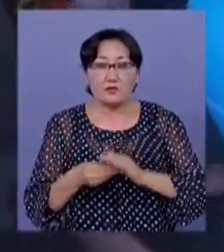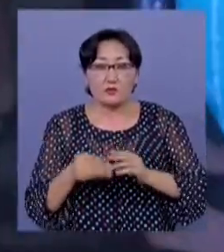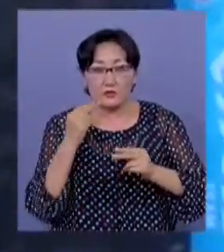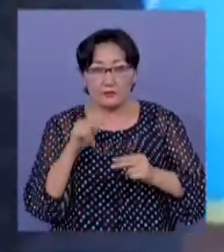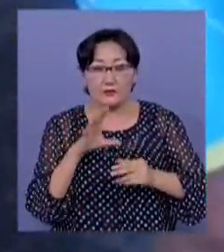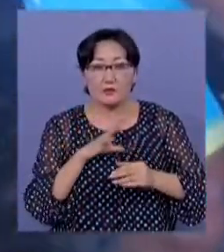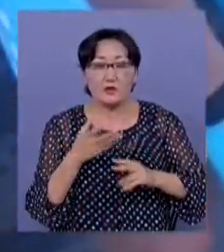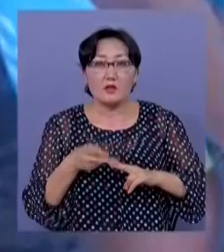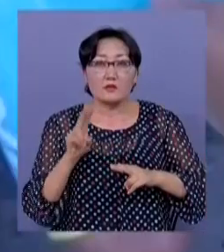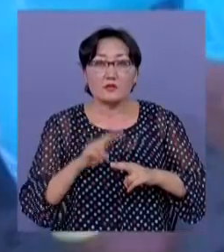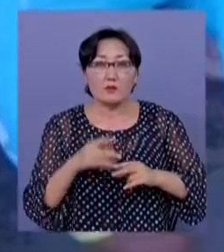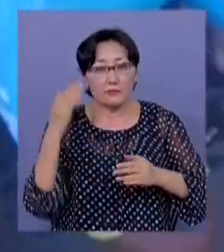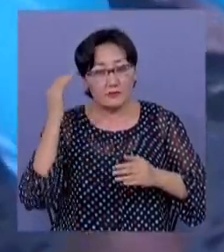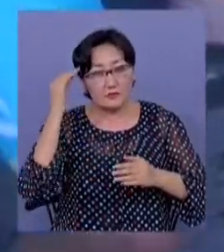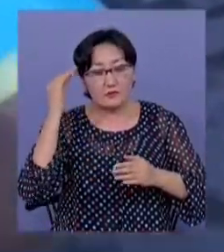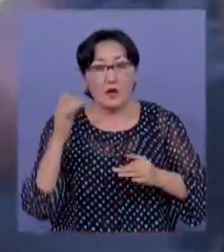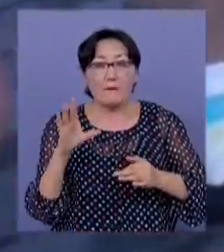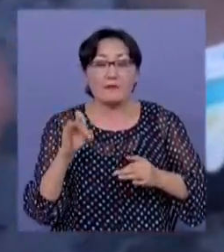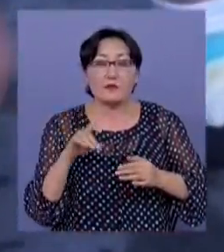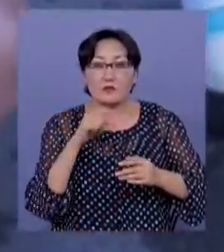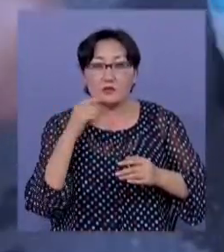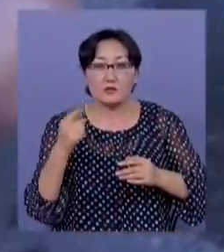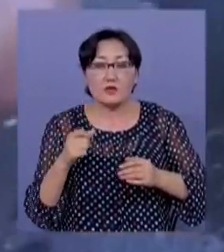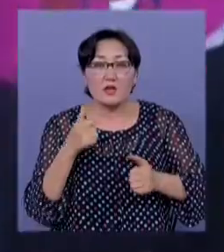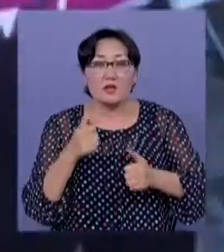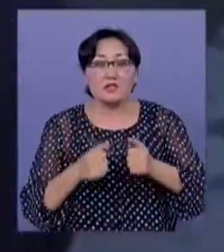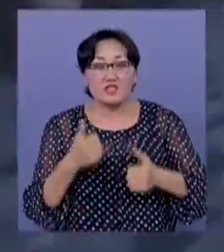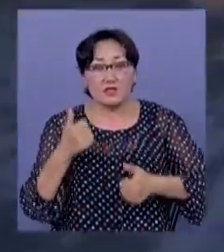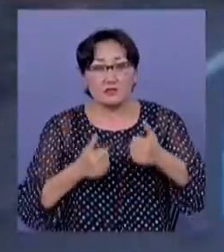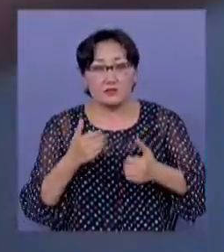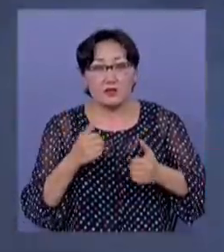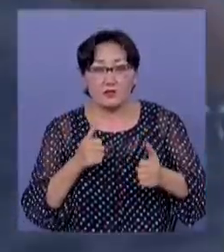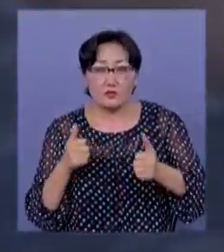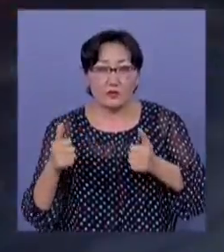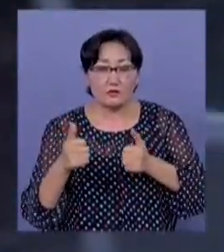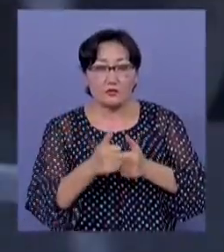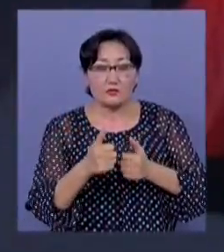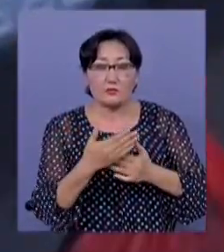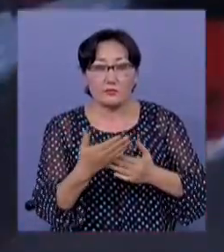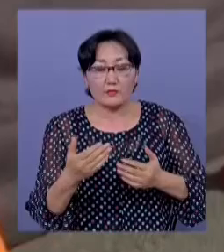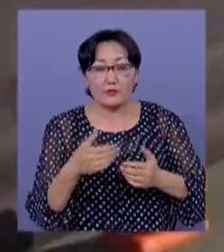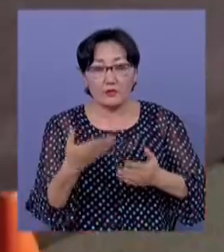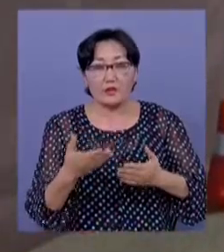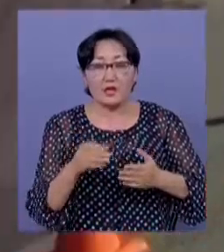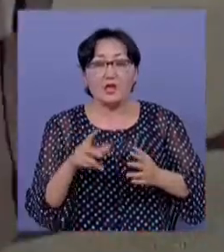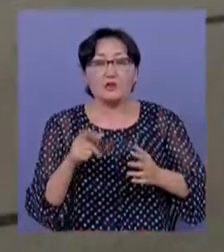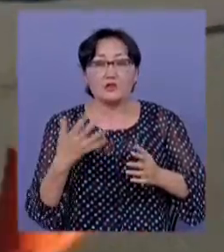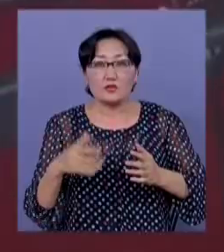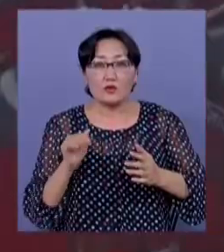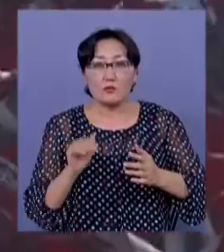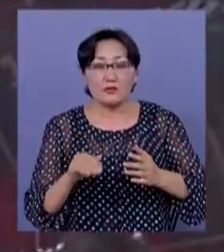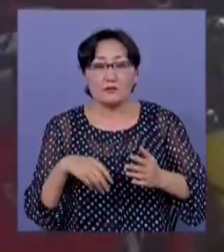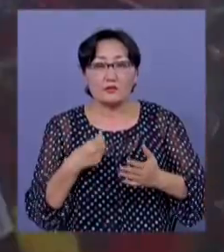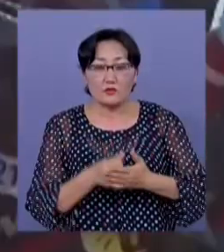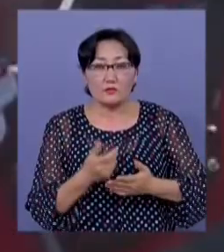ілінген. Олардың пайымдауынша Винокуровты ресейліктер жарыстың соңында алға өткізіп жіберу үшін оларға 150 000 евро төледі деп